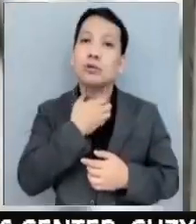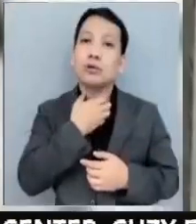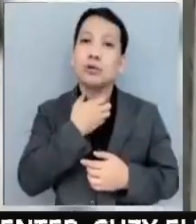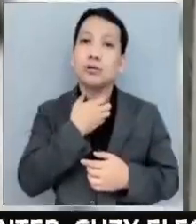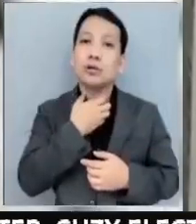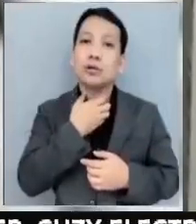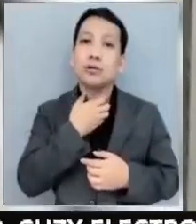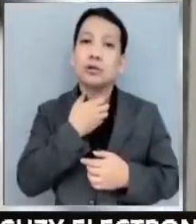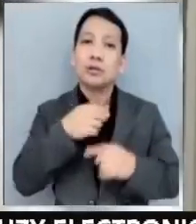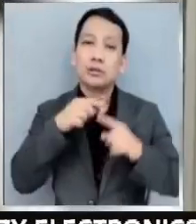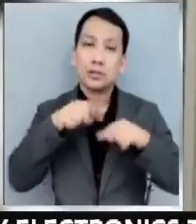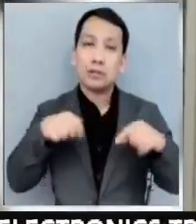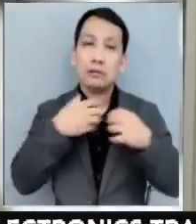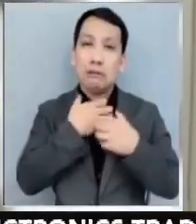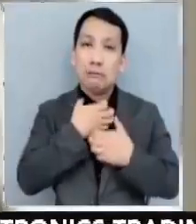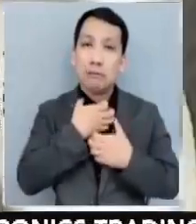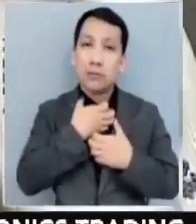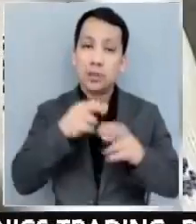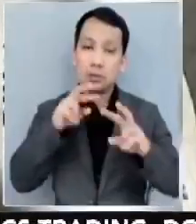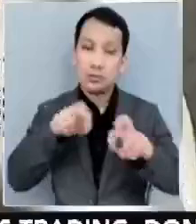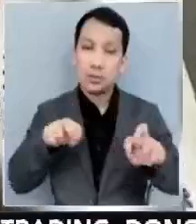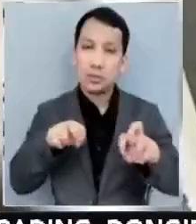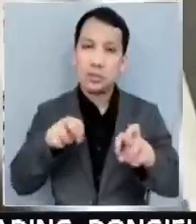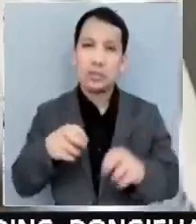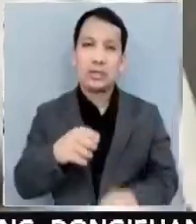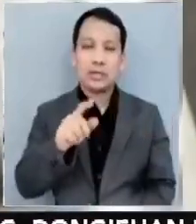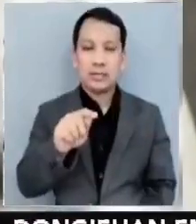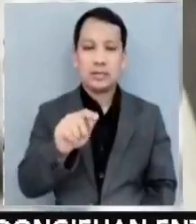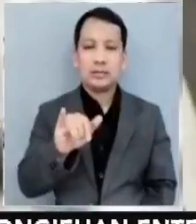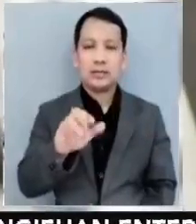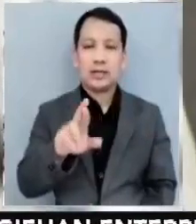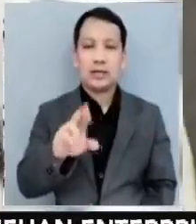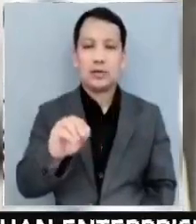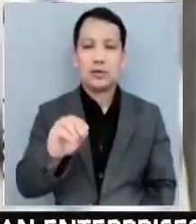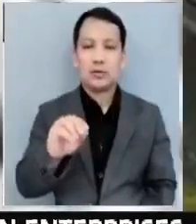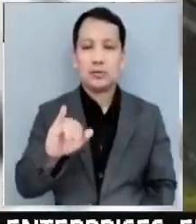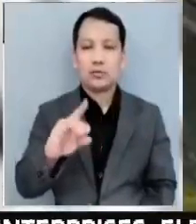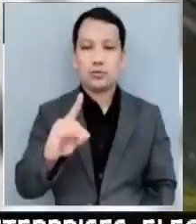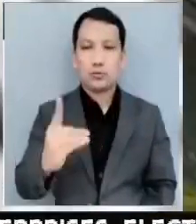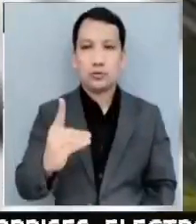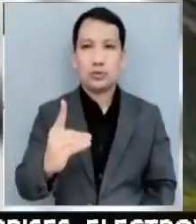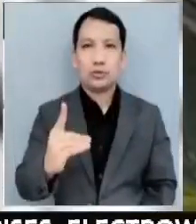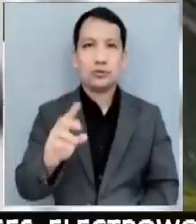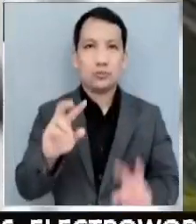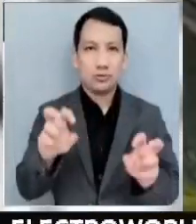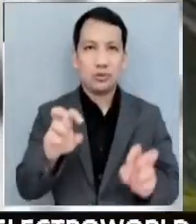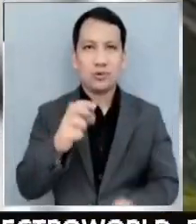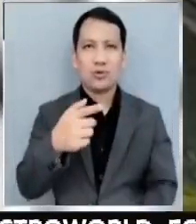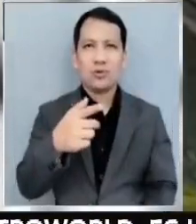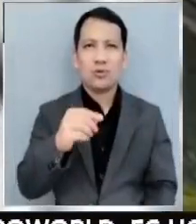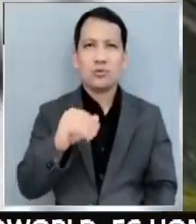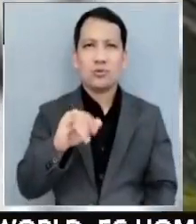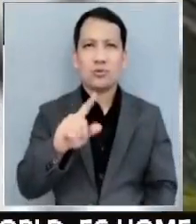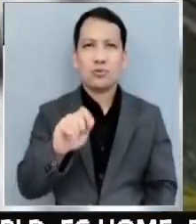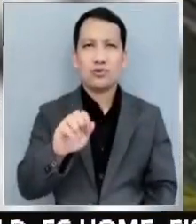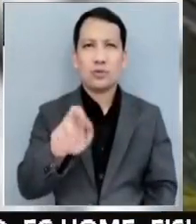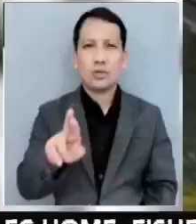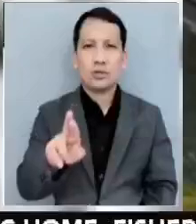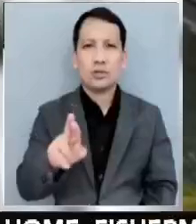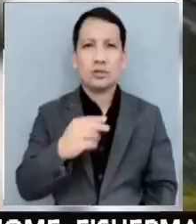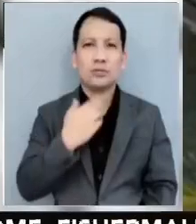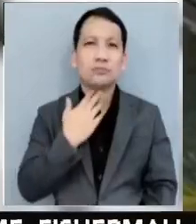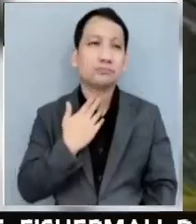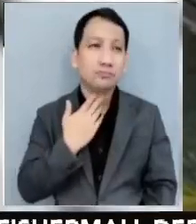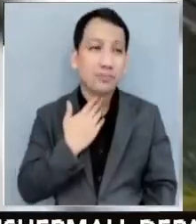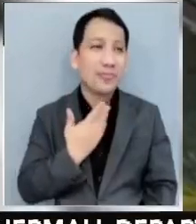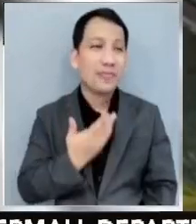kay Nanay Helen ay thyroid nodule or goiter. Hindi natin alam kung yung pamamaos na to ay dahil sa